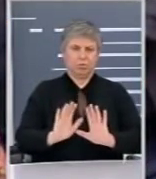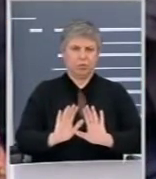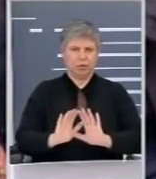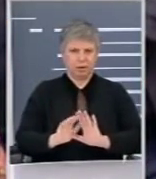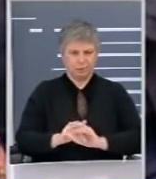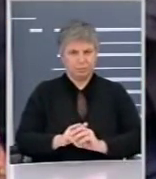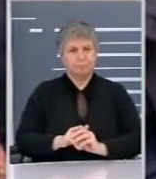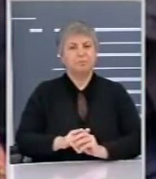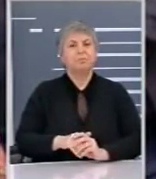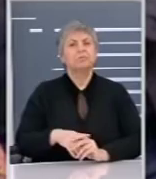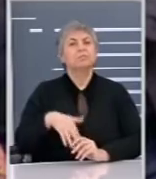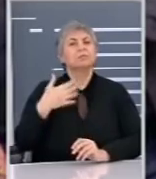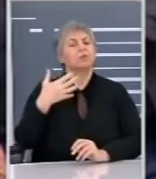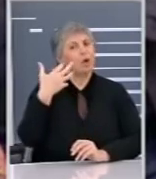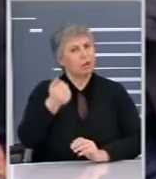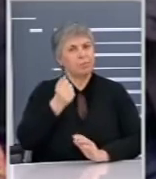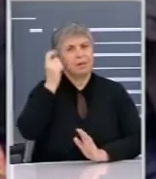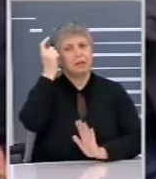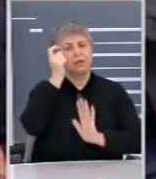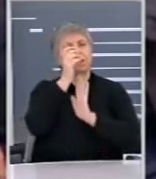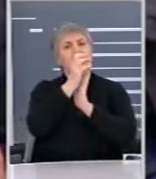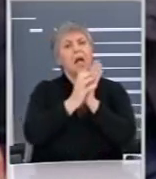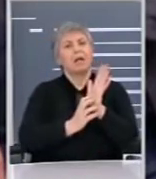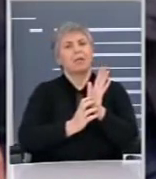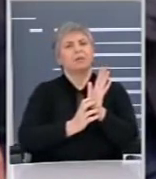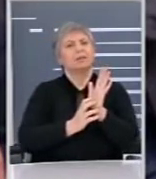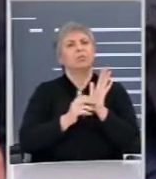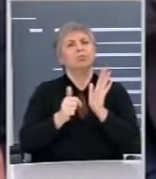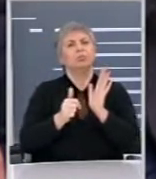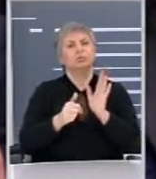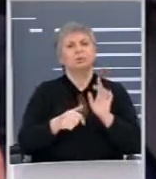έχουμε την έκθεση της ειδικής έρευνας Τράπεζας της Ελλάδας